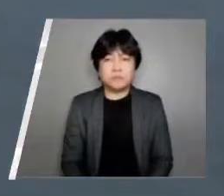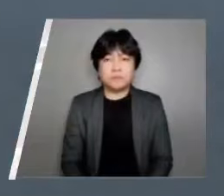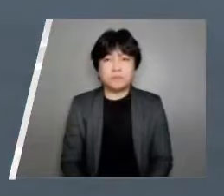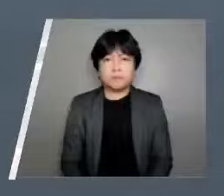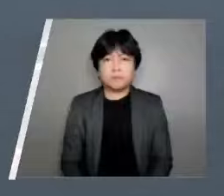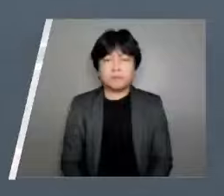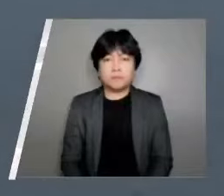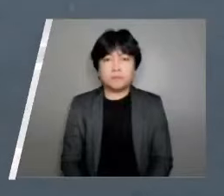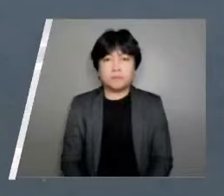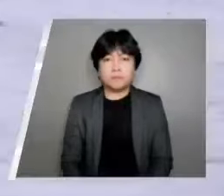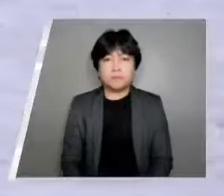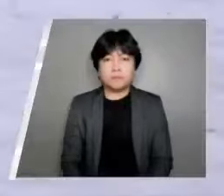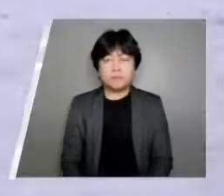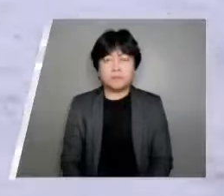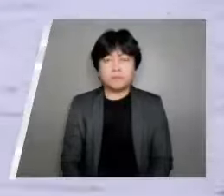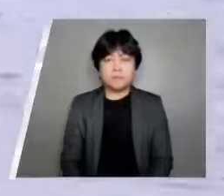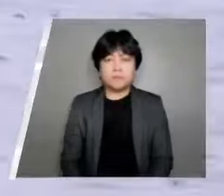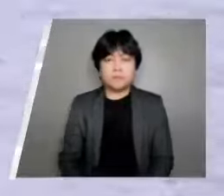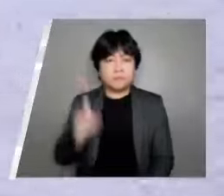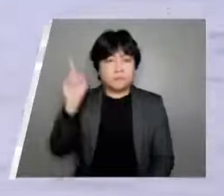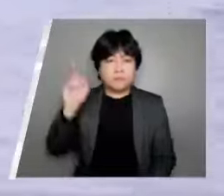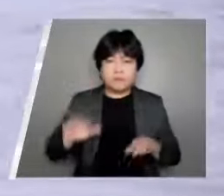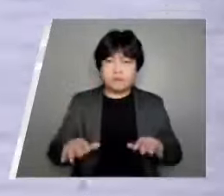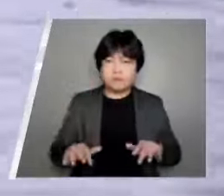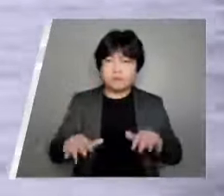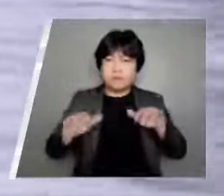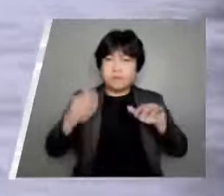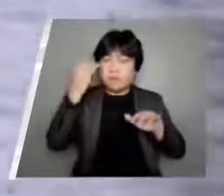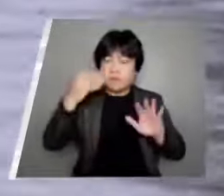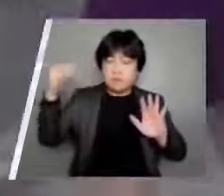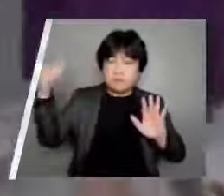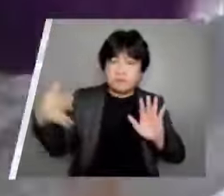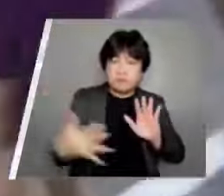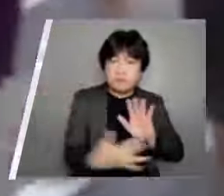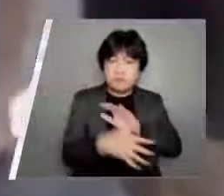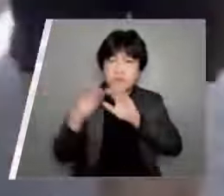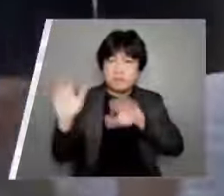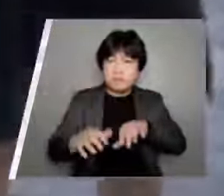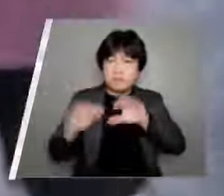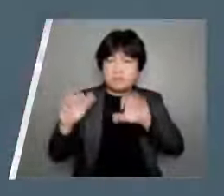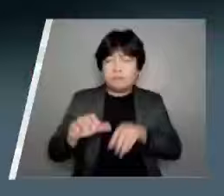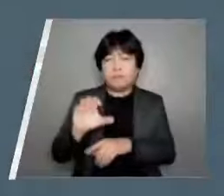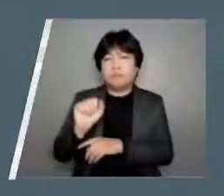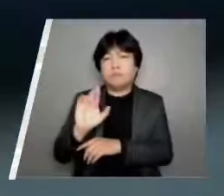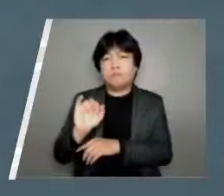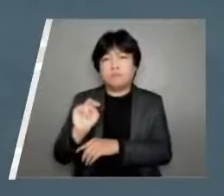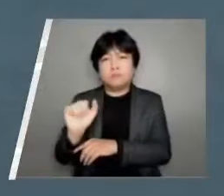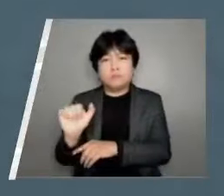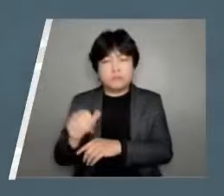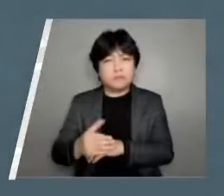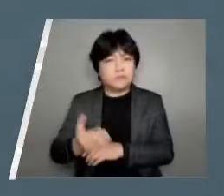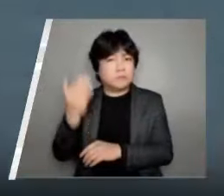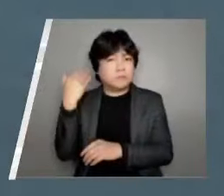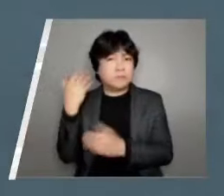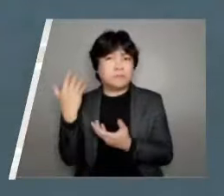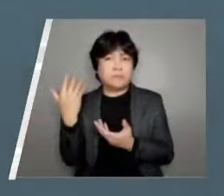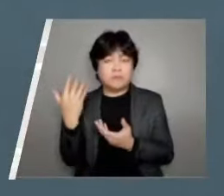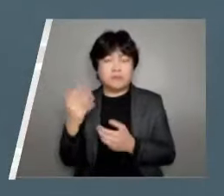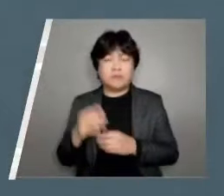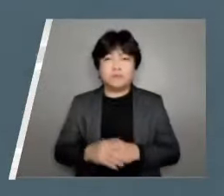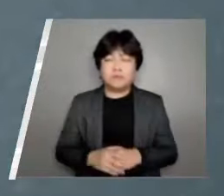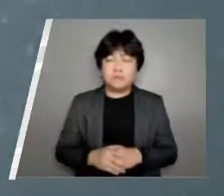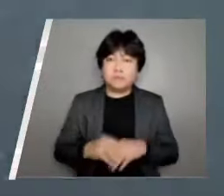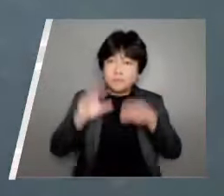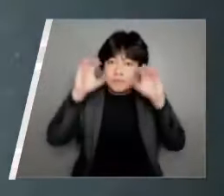Ang malawakang pagbaha dulot ng habagat na pinalakas ng Bagyong Karina. Nangyari ilang araw lang matapos ibida ni Pangulong Marcos sa